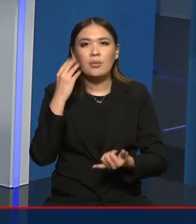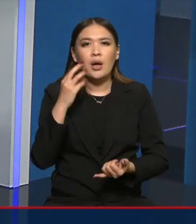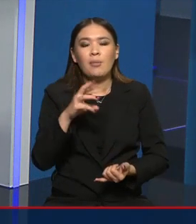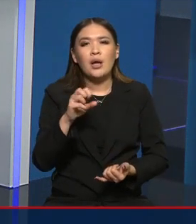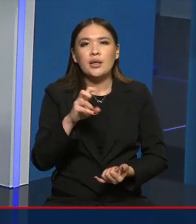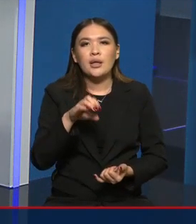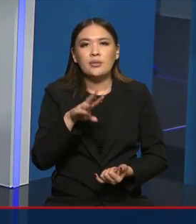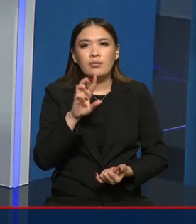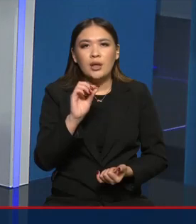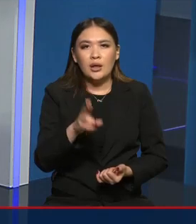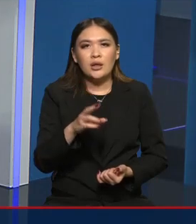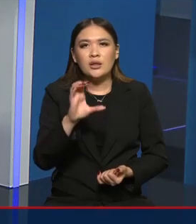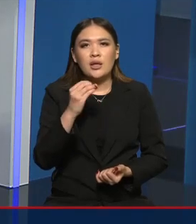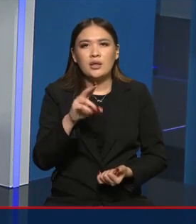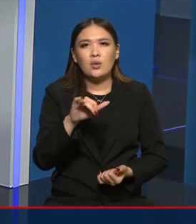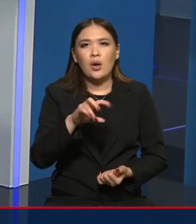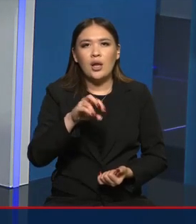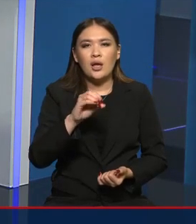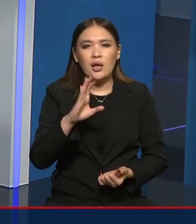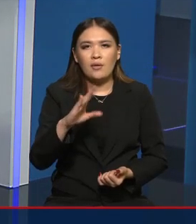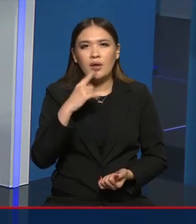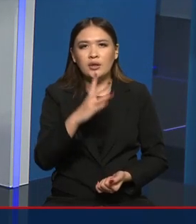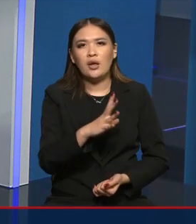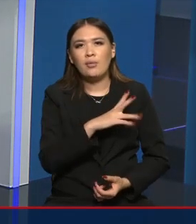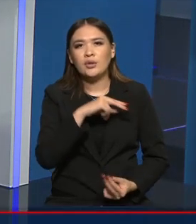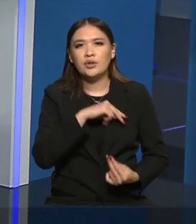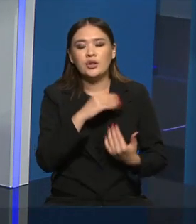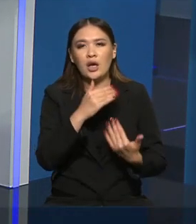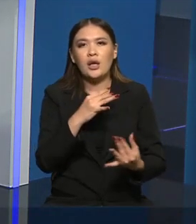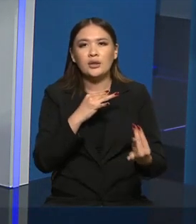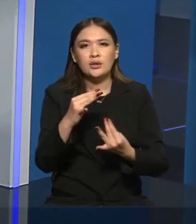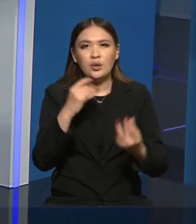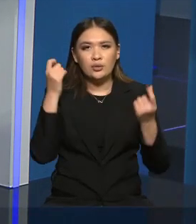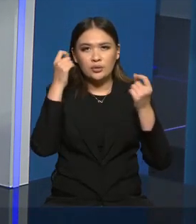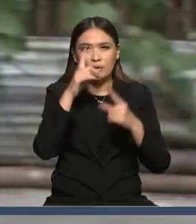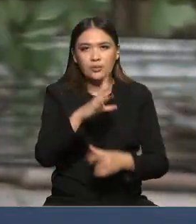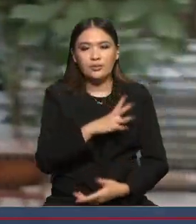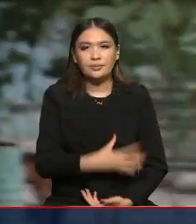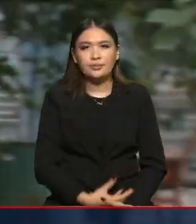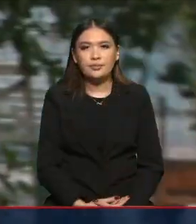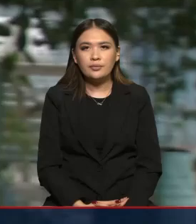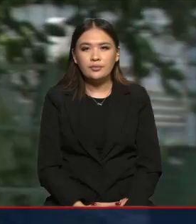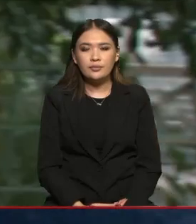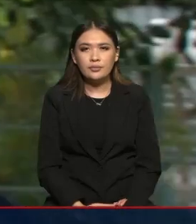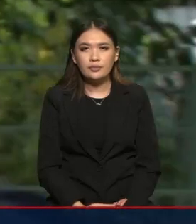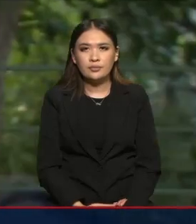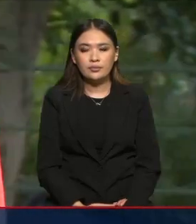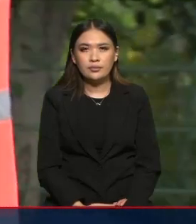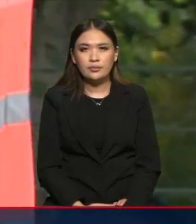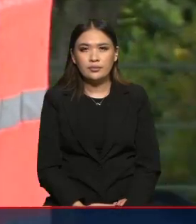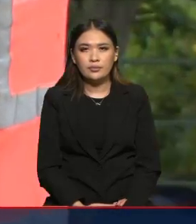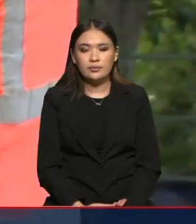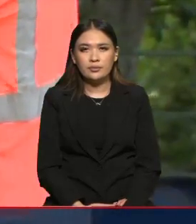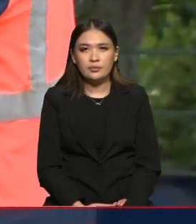Манатбек Сейдуалиев жайында. Еңбек ардагермен тілшіміз әңгімелесіп келді, назар салайық. Садик